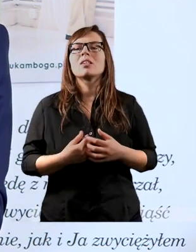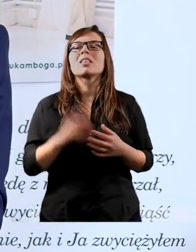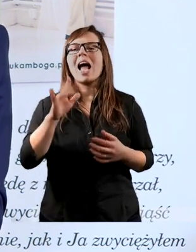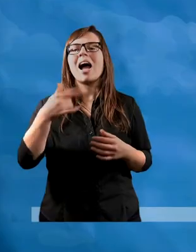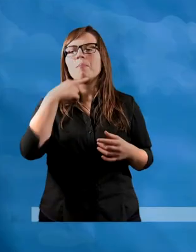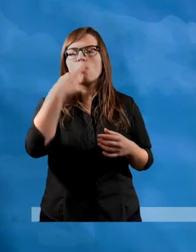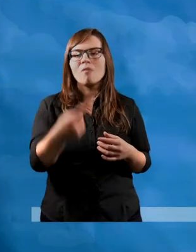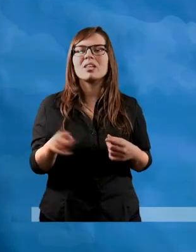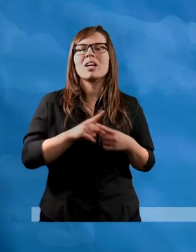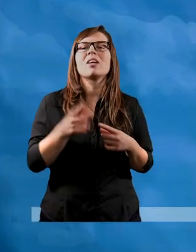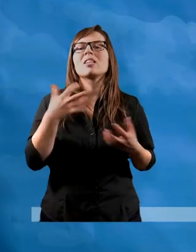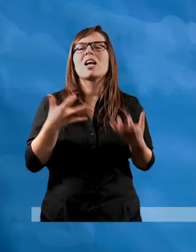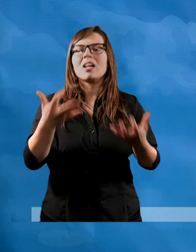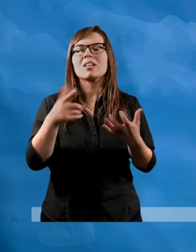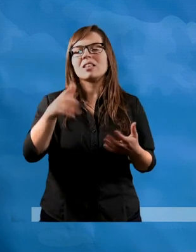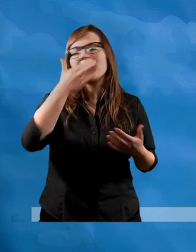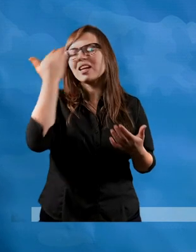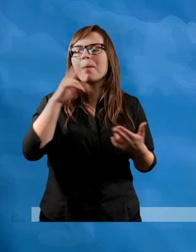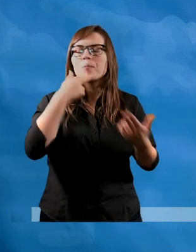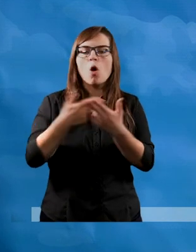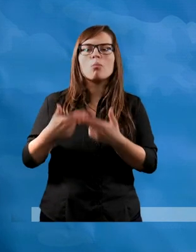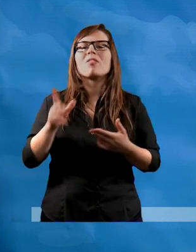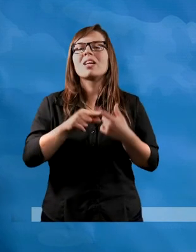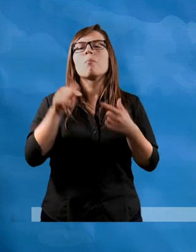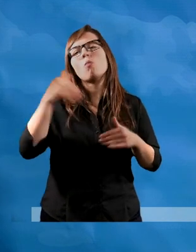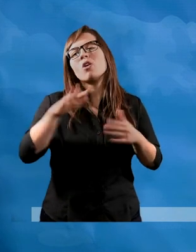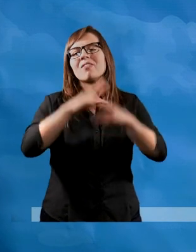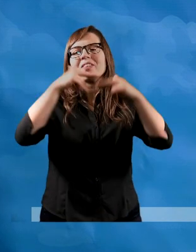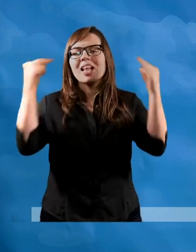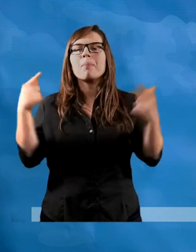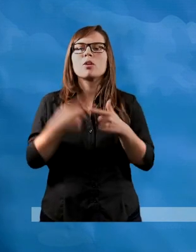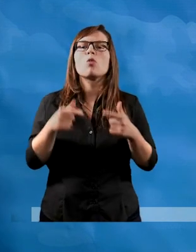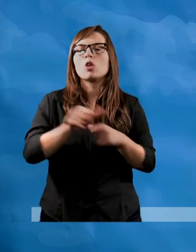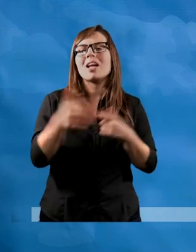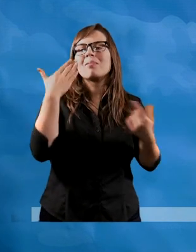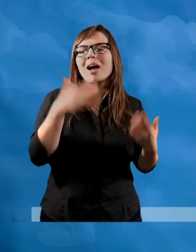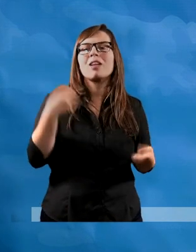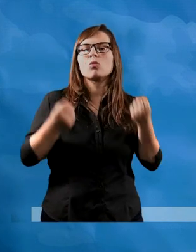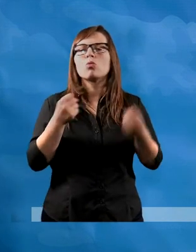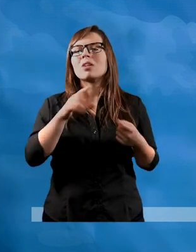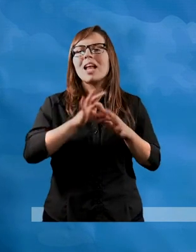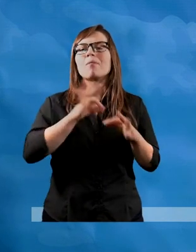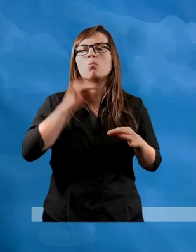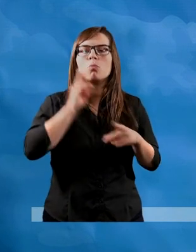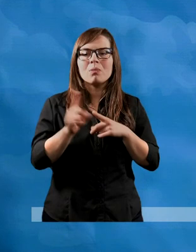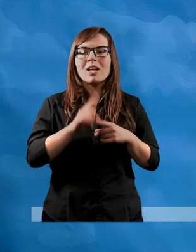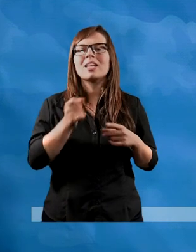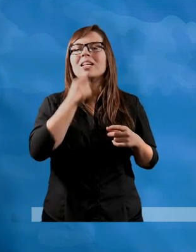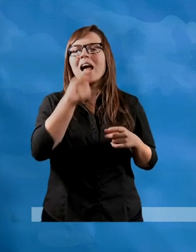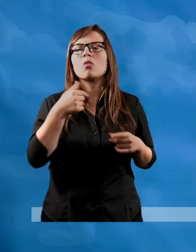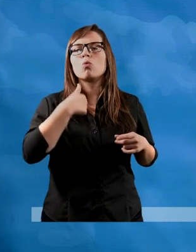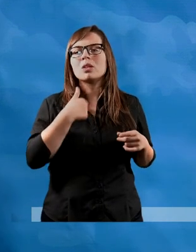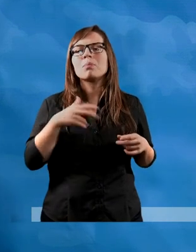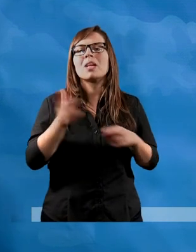Wojtek powiedział, na wiele pytań nie znajdziemy odpowiedzi. Być może dopiero w niebie. Jest to bardzo trudne, bo pamiętam, jak nawet mój brat zarzucił mi,